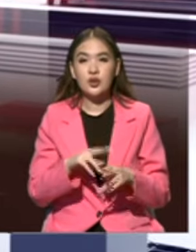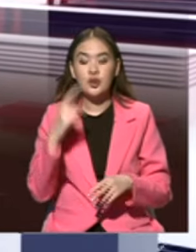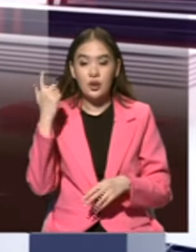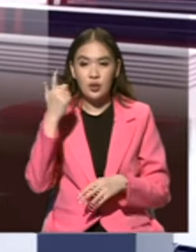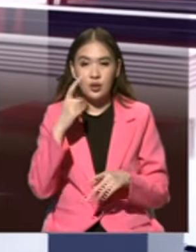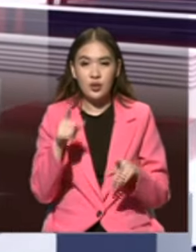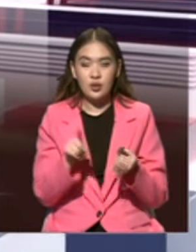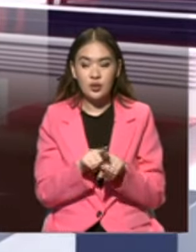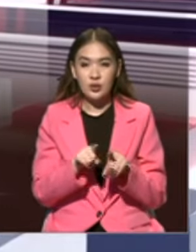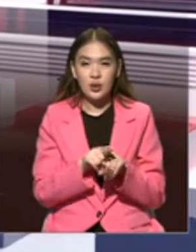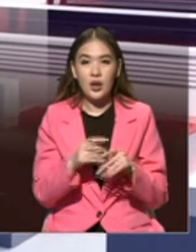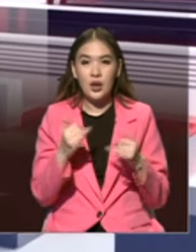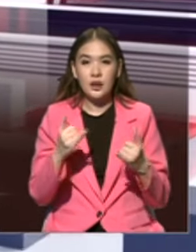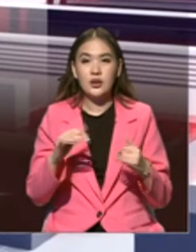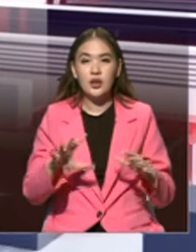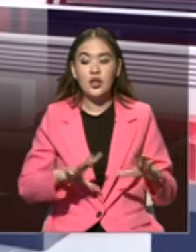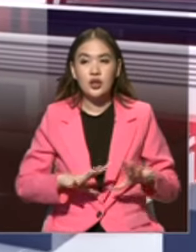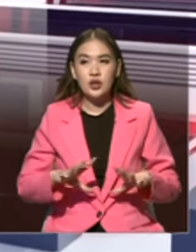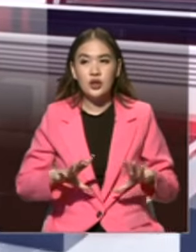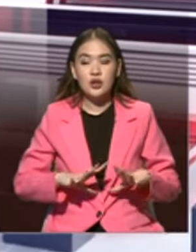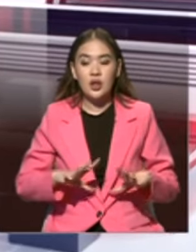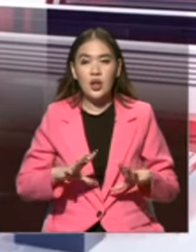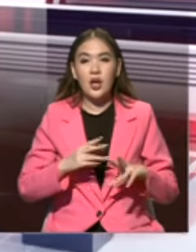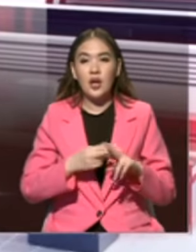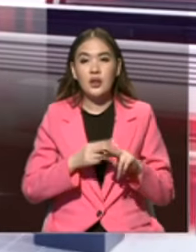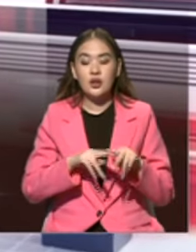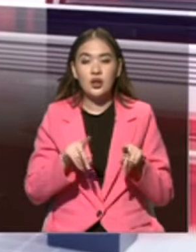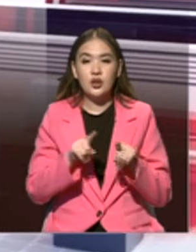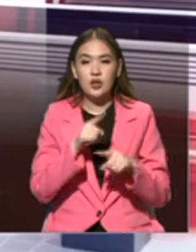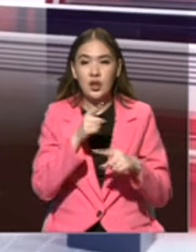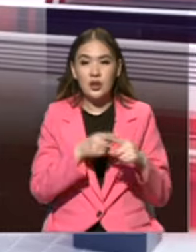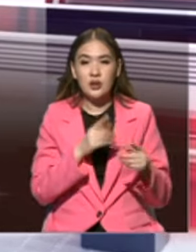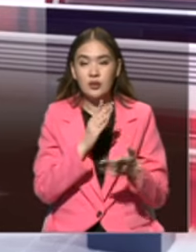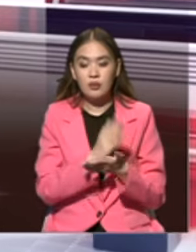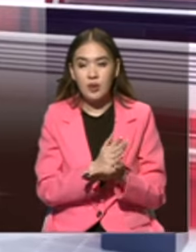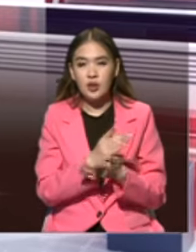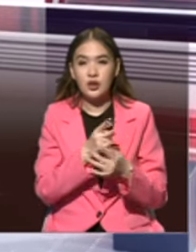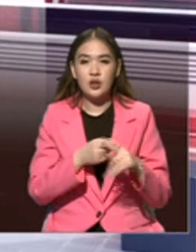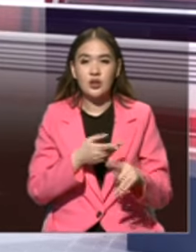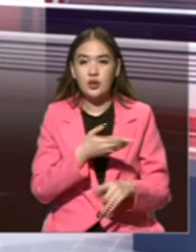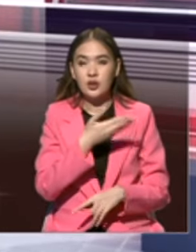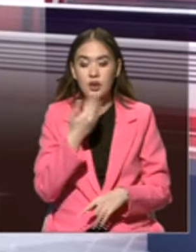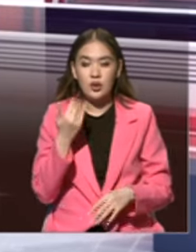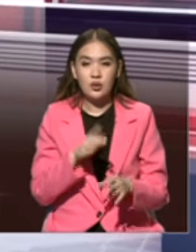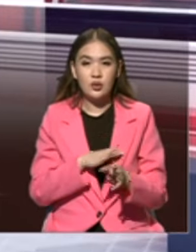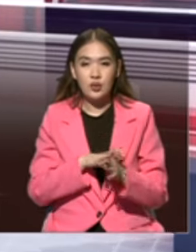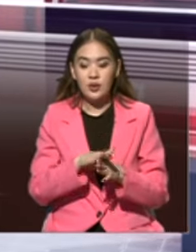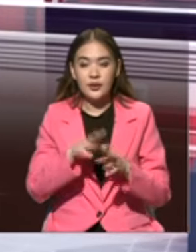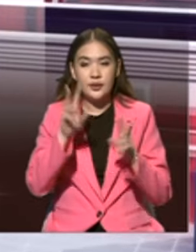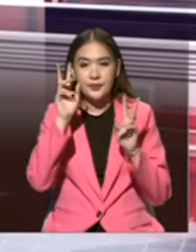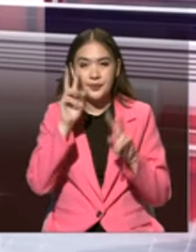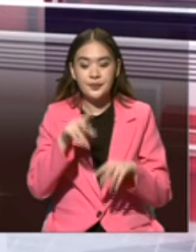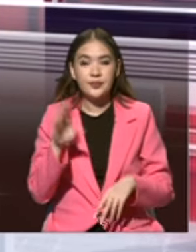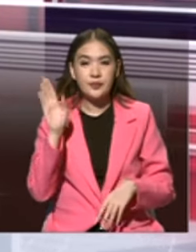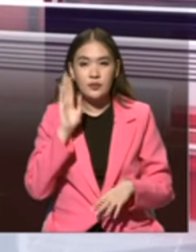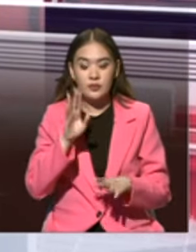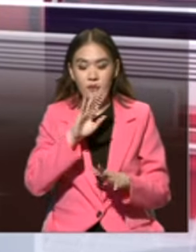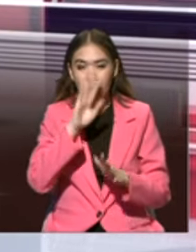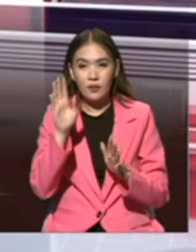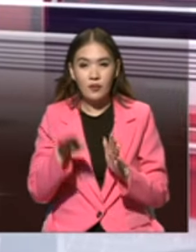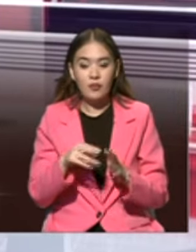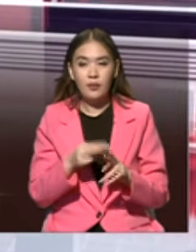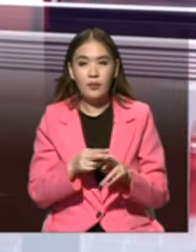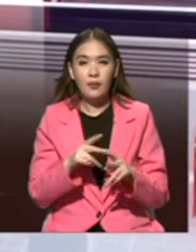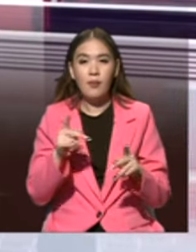да қазір жылқыларымызды жартысы бар, жартысы жоқ, қанша бас кеткен бүгінгі таңда толық білмейміз. Өйткені бәрі суда жатыр, ол